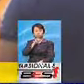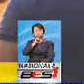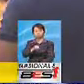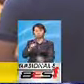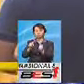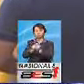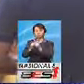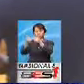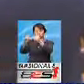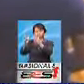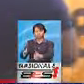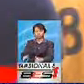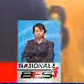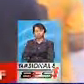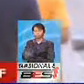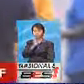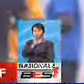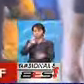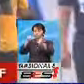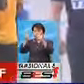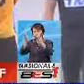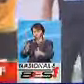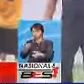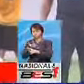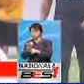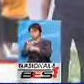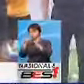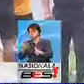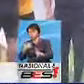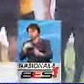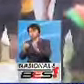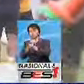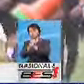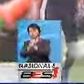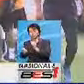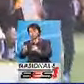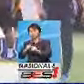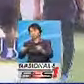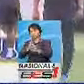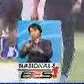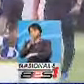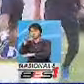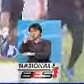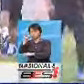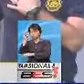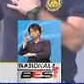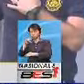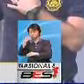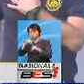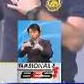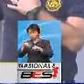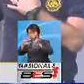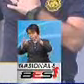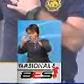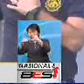beliau mengakui pemain-pemain yang menjalani latihan sejak isnin lalu mempunyai bakat Namun bukan jaminan buat berh untuk terus memilih